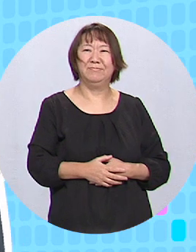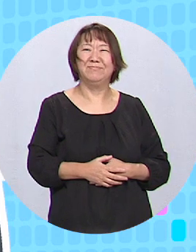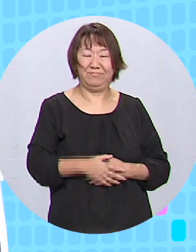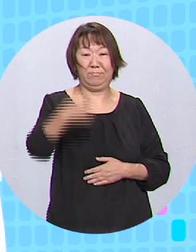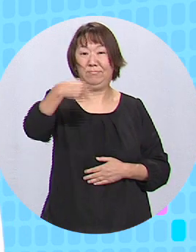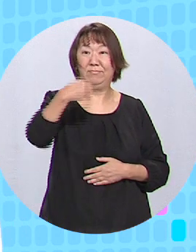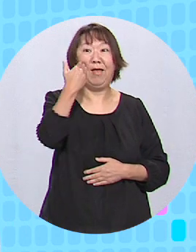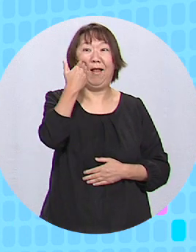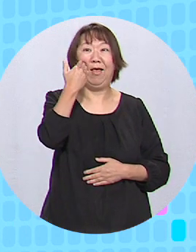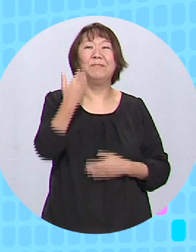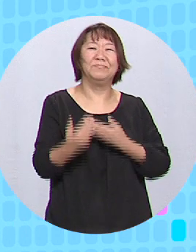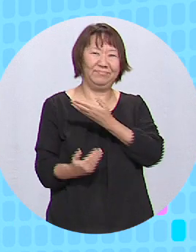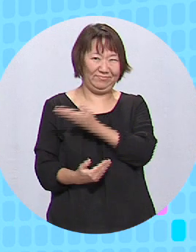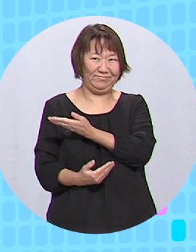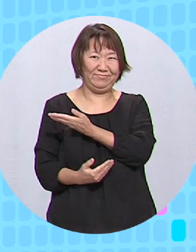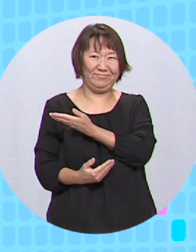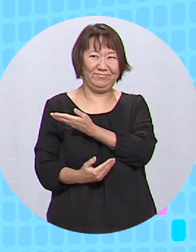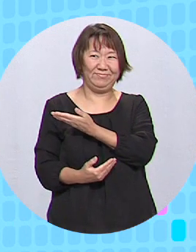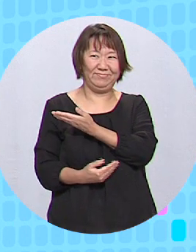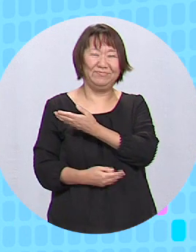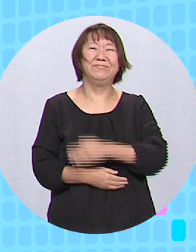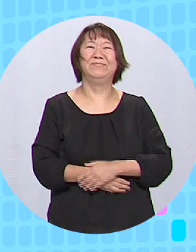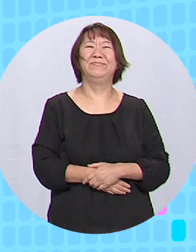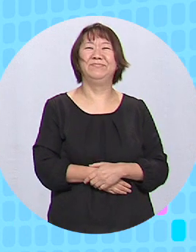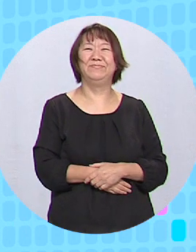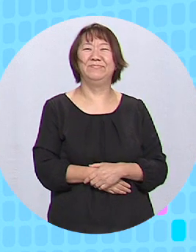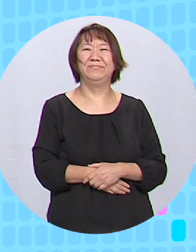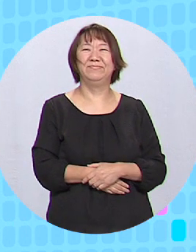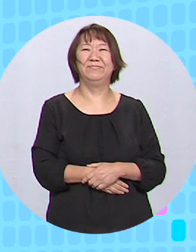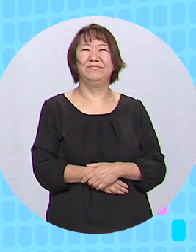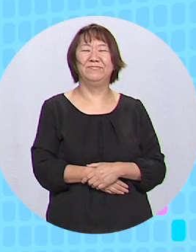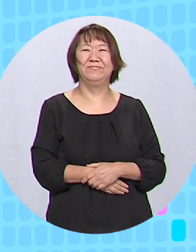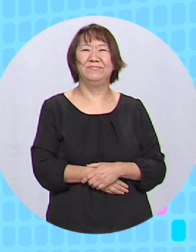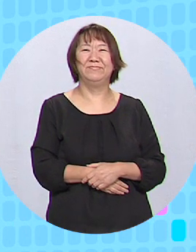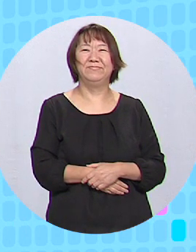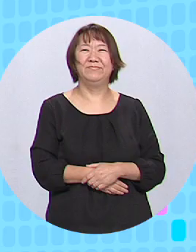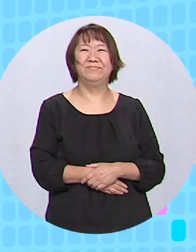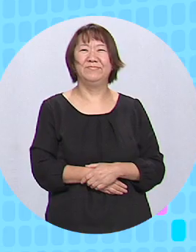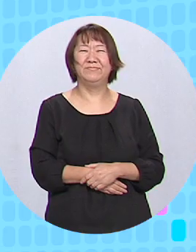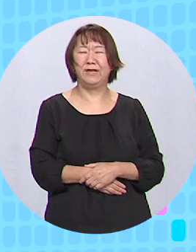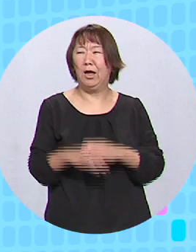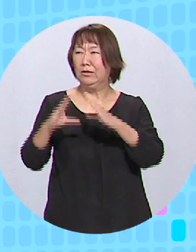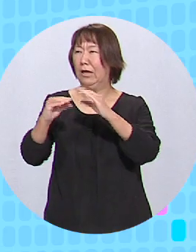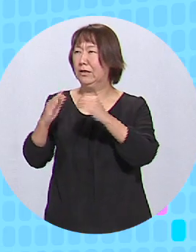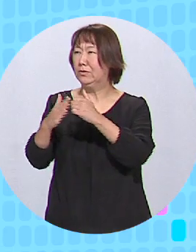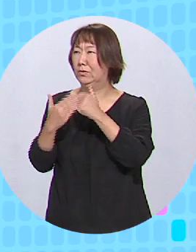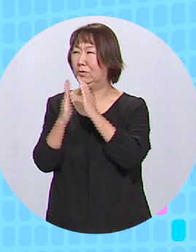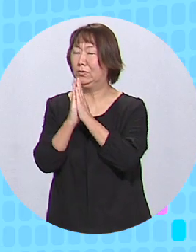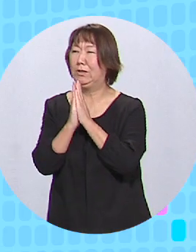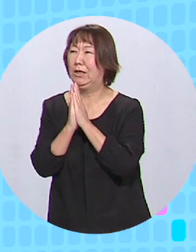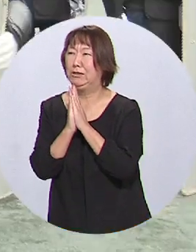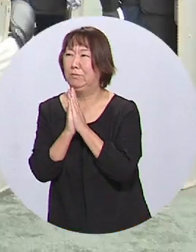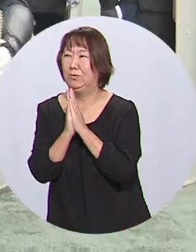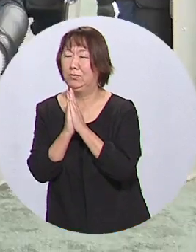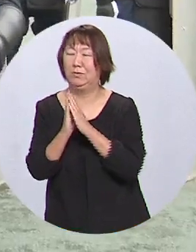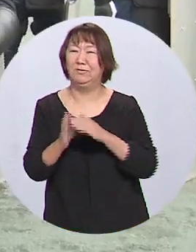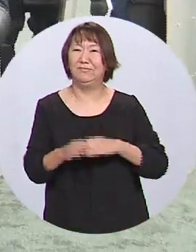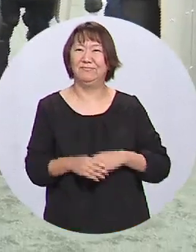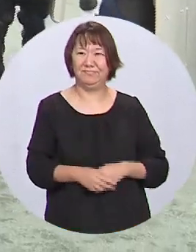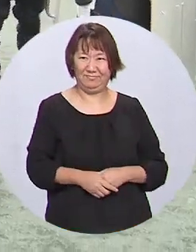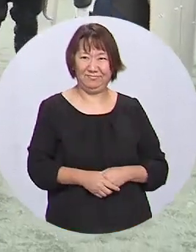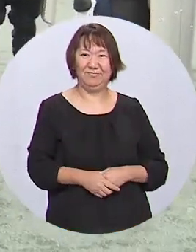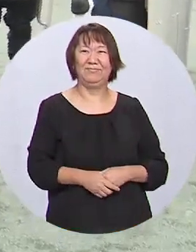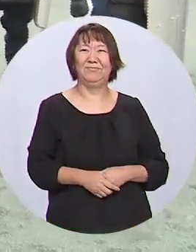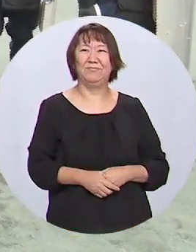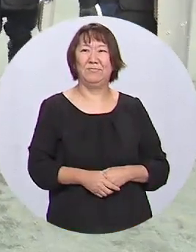ご指導いただくのは指揮官で中隊長の谷藤警部。どうかお手柔らかにお願いします。 機動